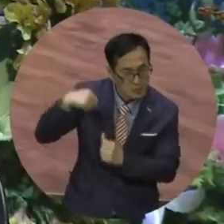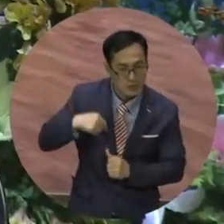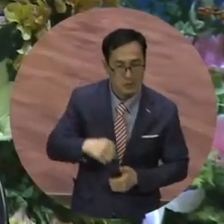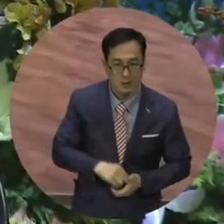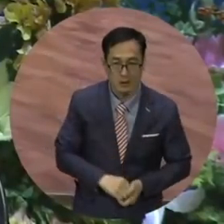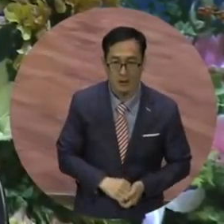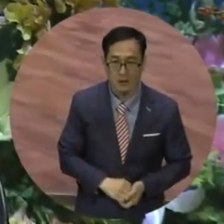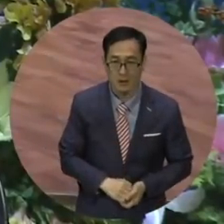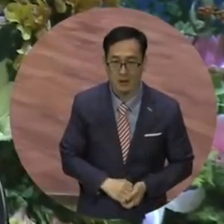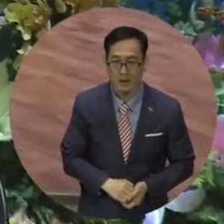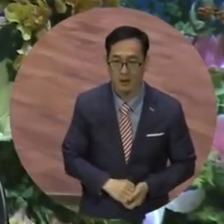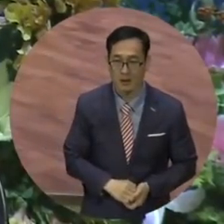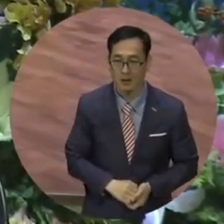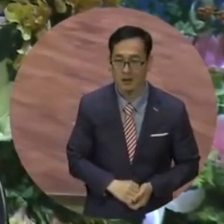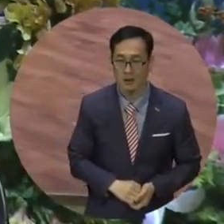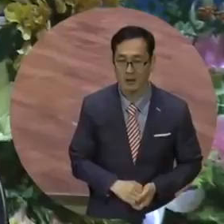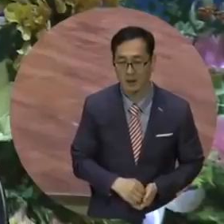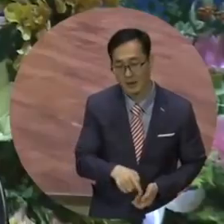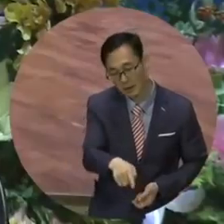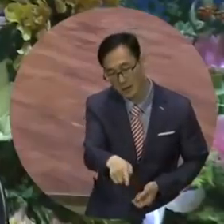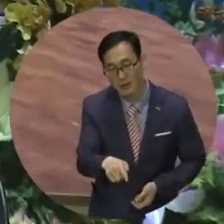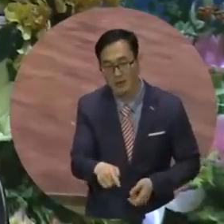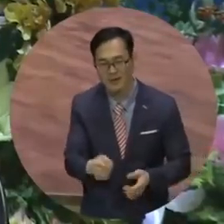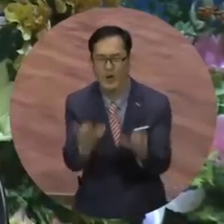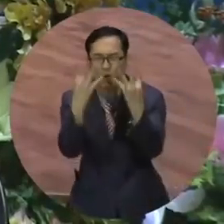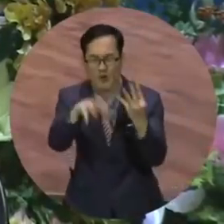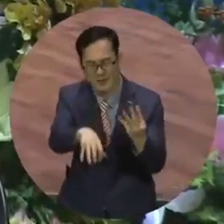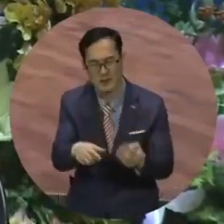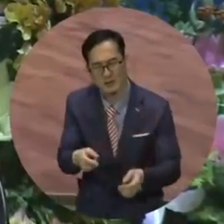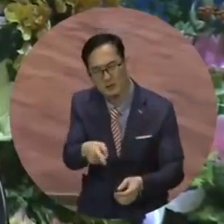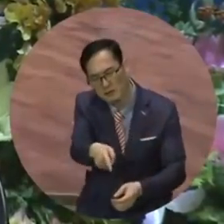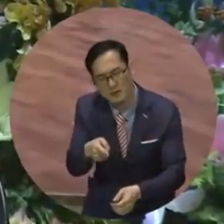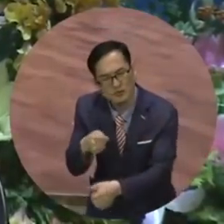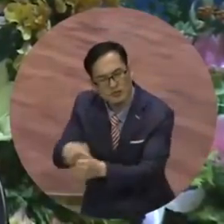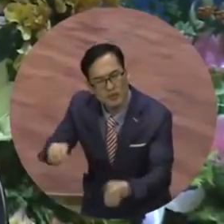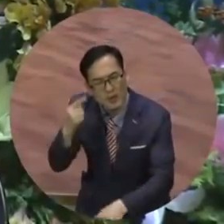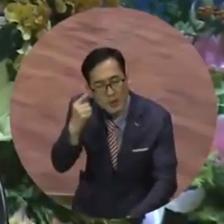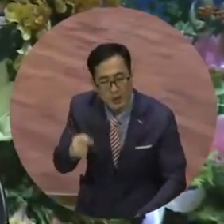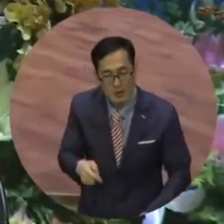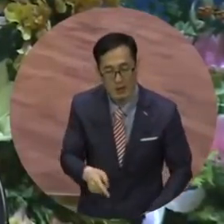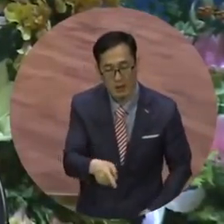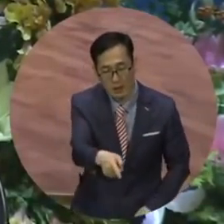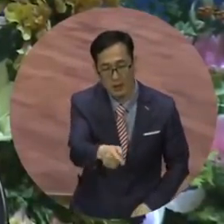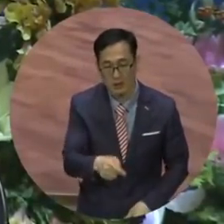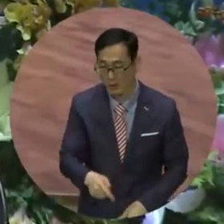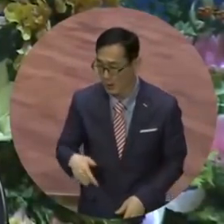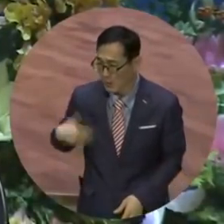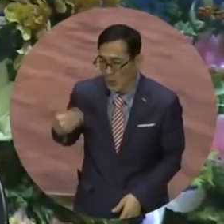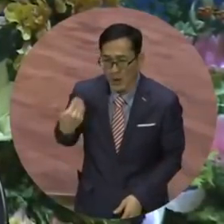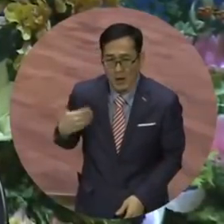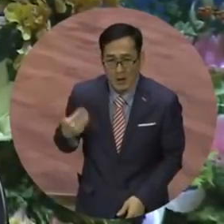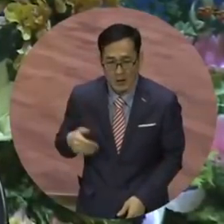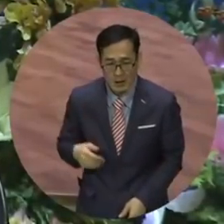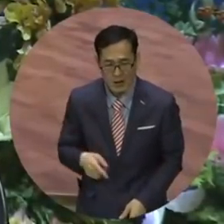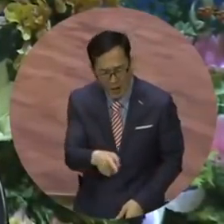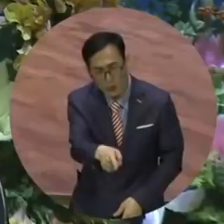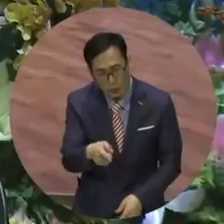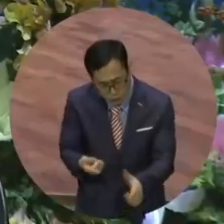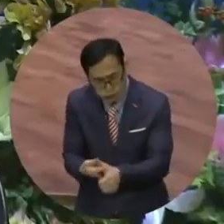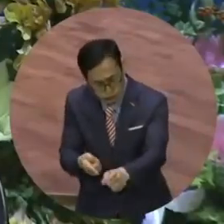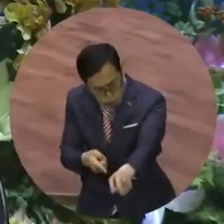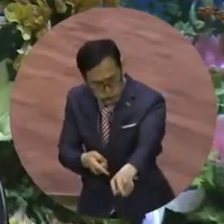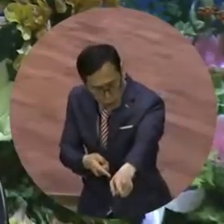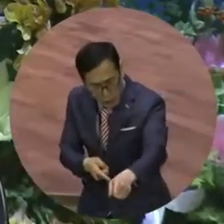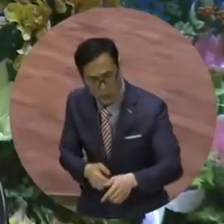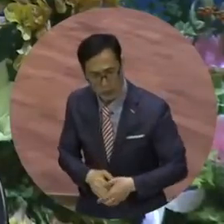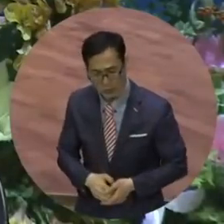전도한, 교도소 전도하니까 그러더라고. 너 왜 죽여서 그러니까. 모르겠어요. 모르다 니가 죽였잖아. 누가 죽이라고 자꾸 말해서 할